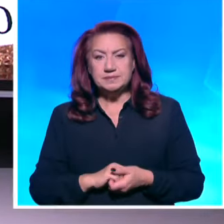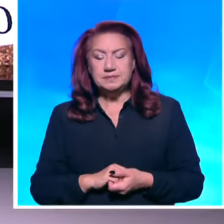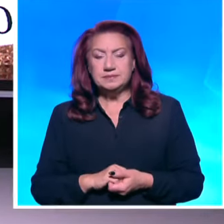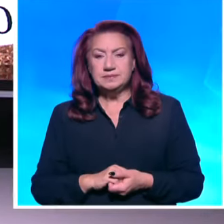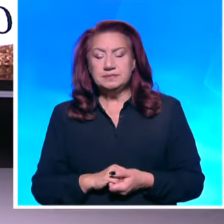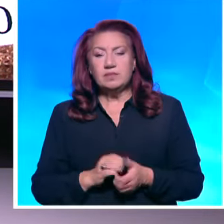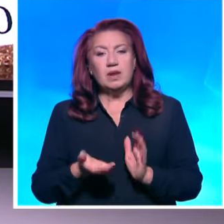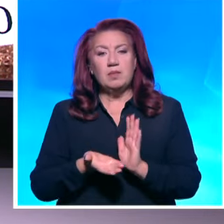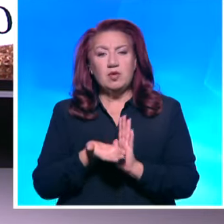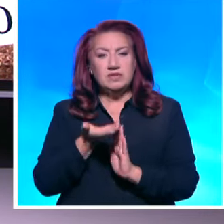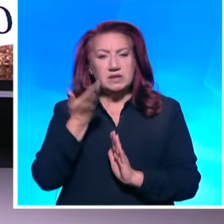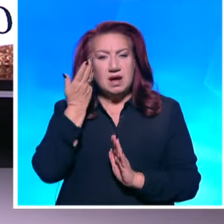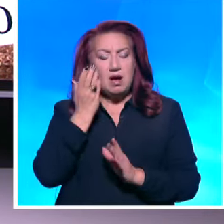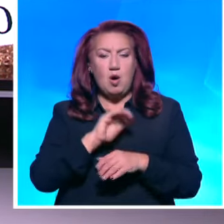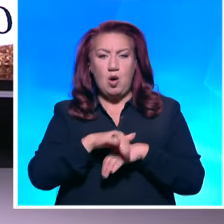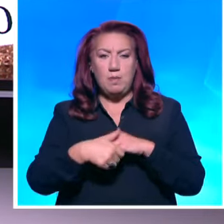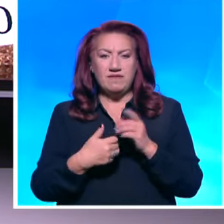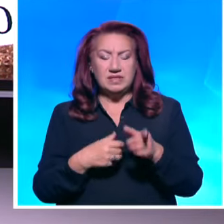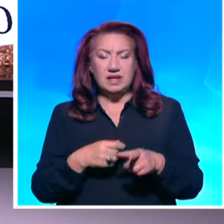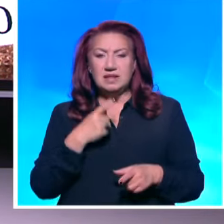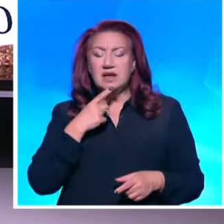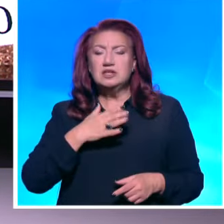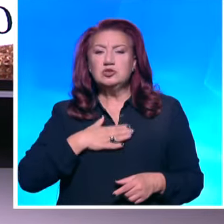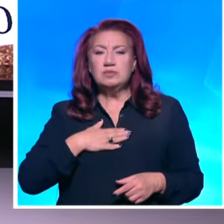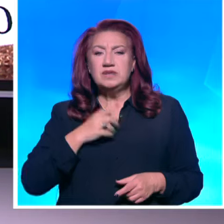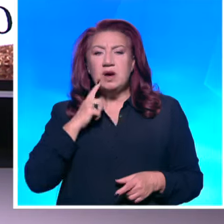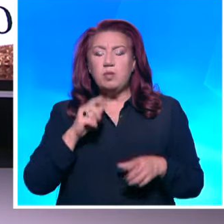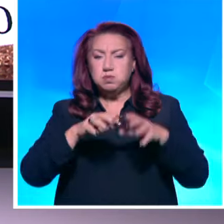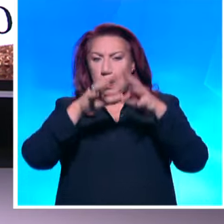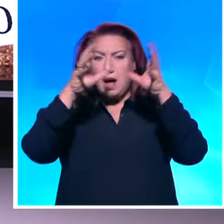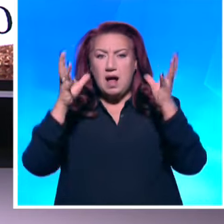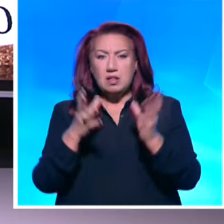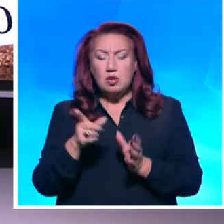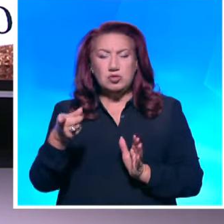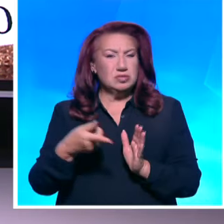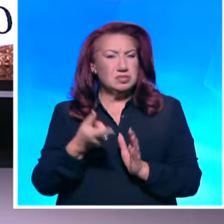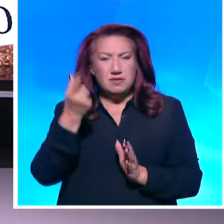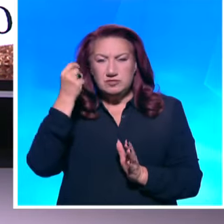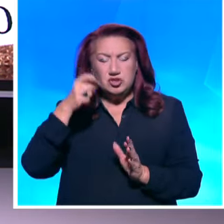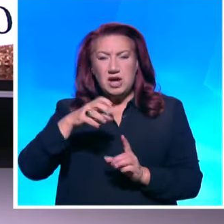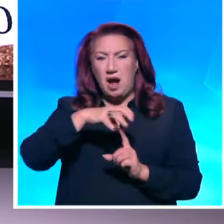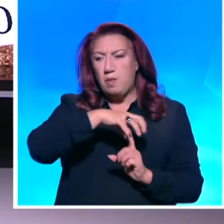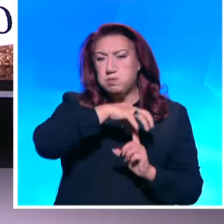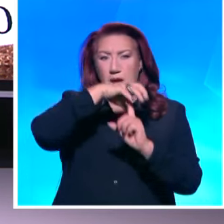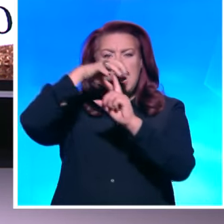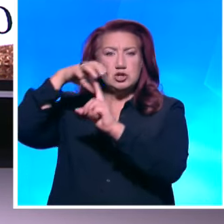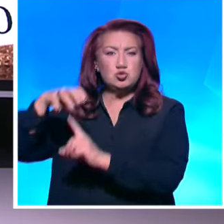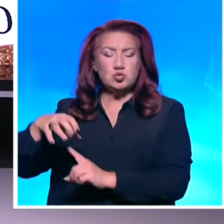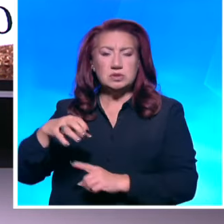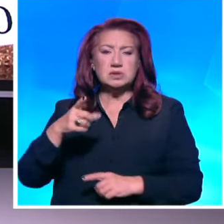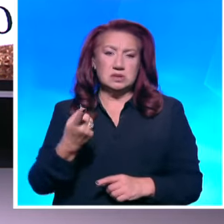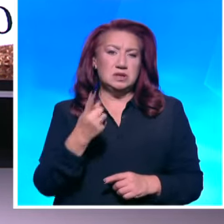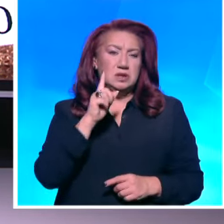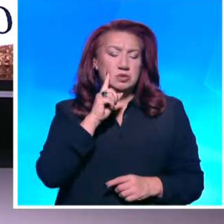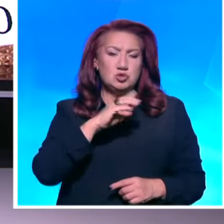повдигнаха обвинение на собственика на балона, от който беше извършен фаталния скок с парашут край Ботевград вчера, при който мъж загина,